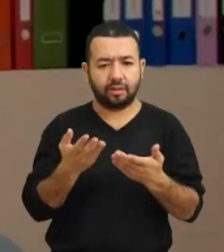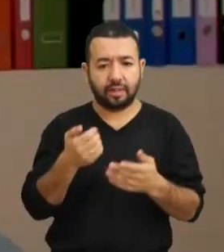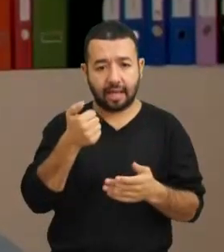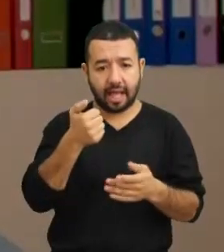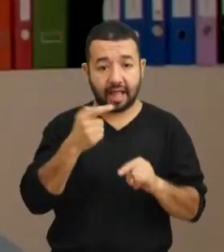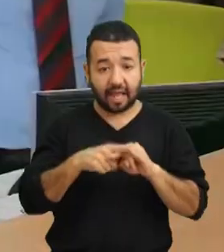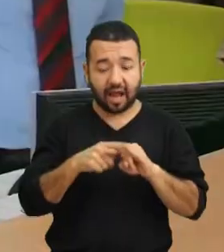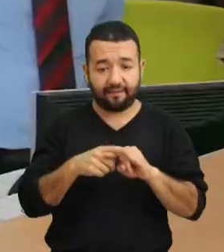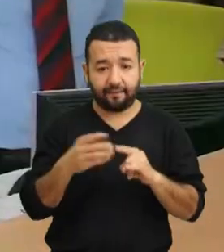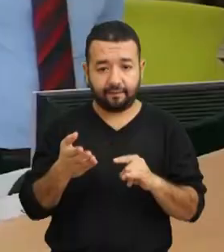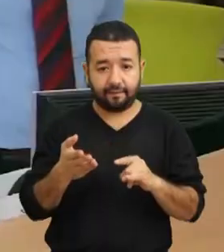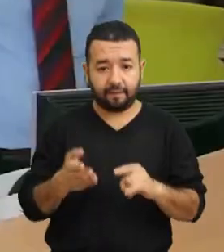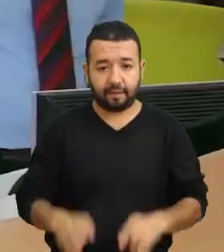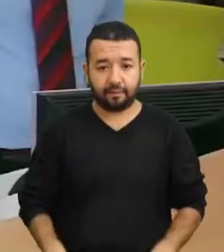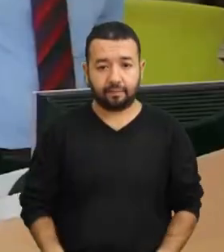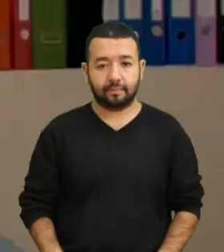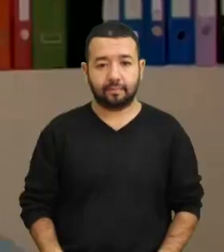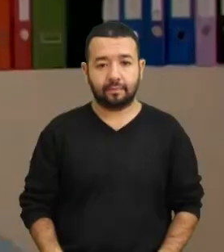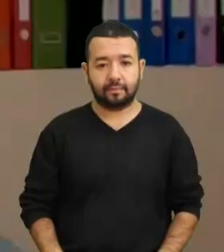6 harfli öyle mi?